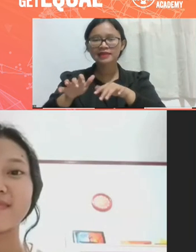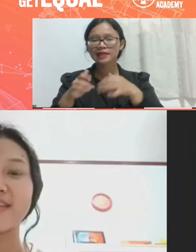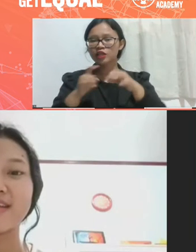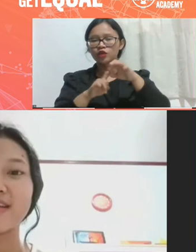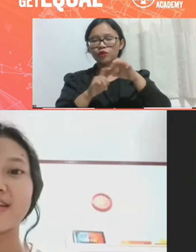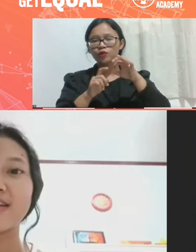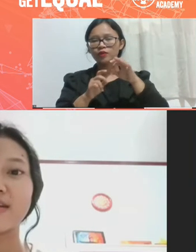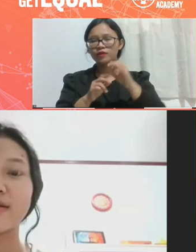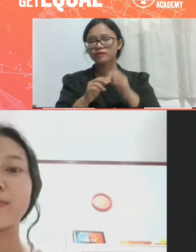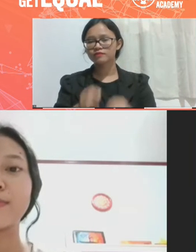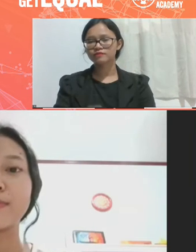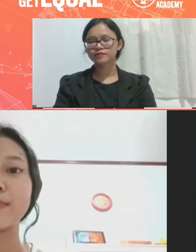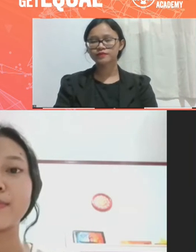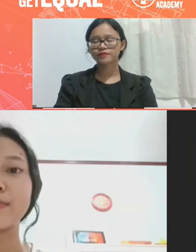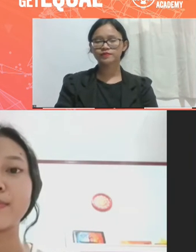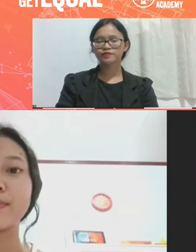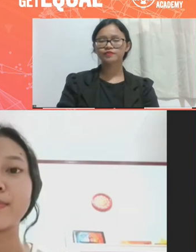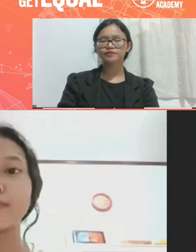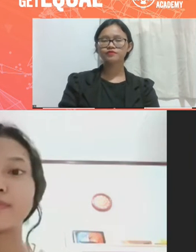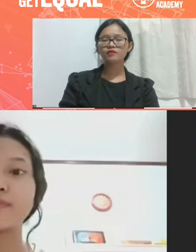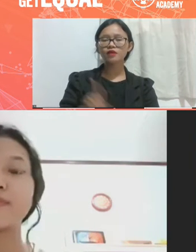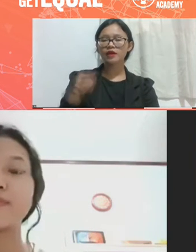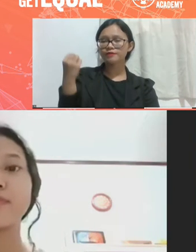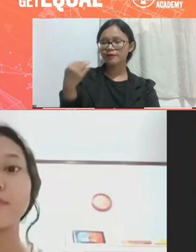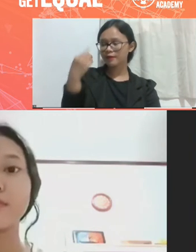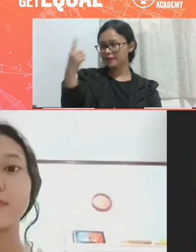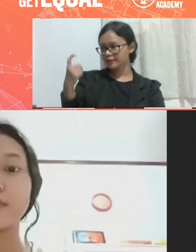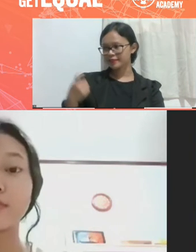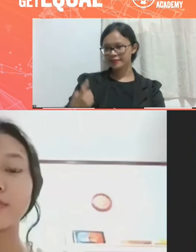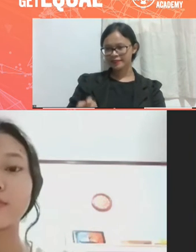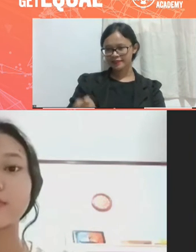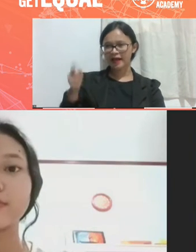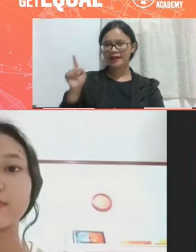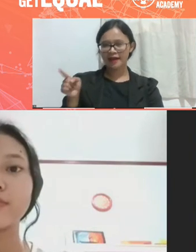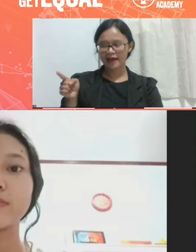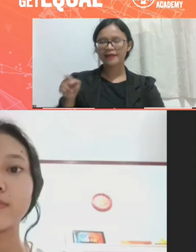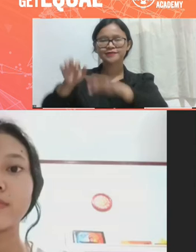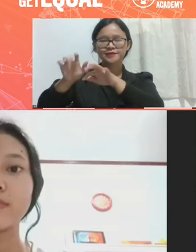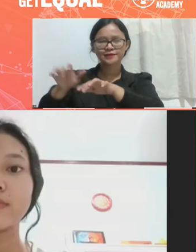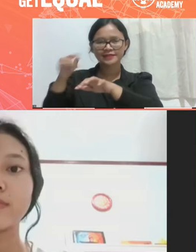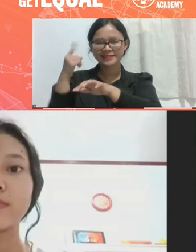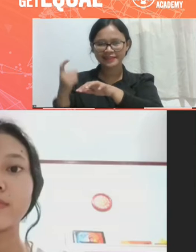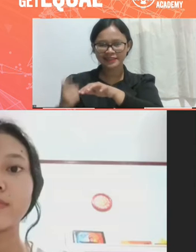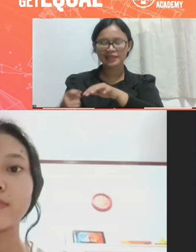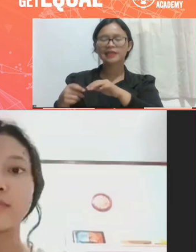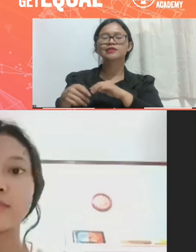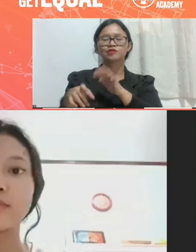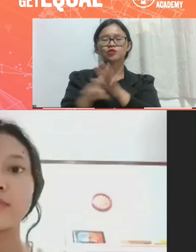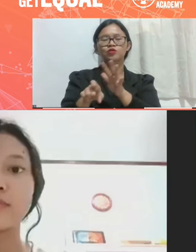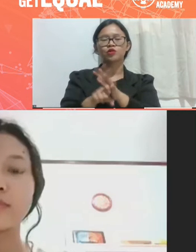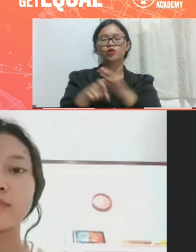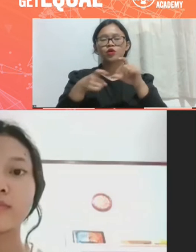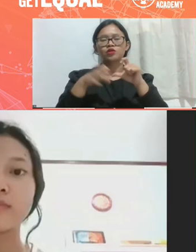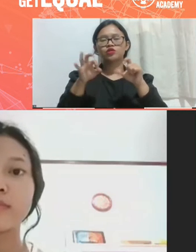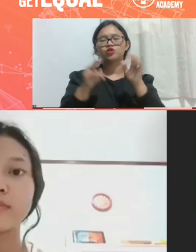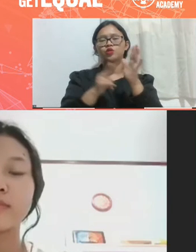pertanyaan-pertanyaan. Nah, ini ada pertanyaan nih, sebentar. Dari Kak Sonya,